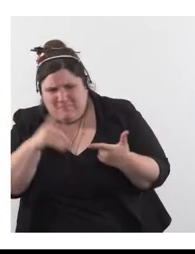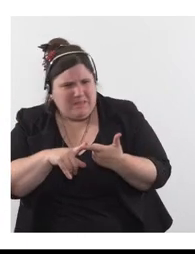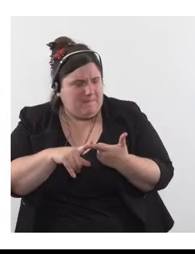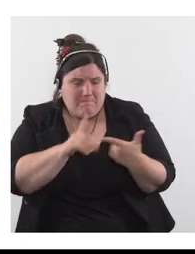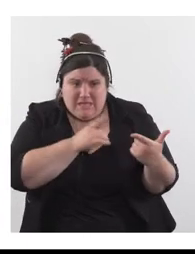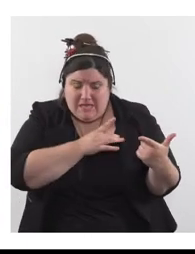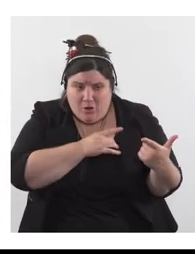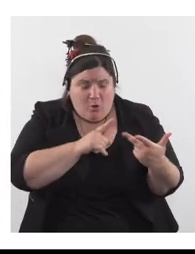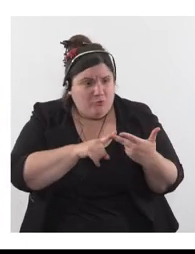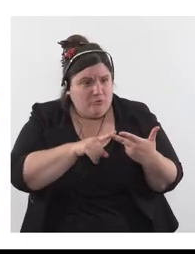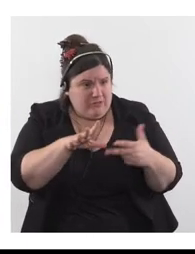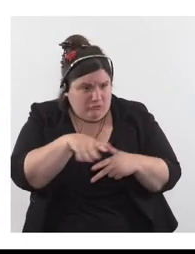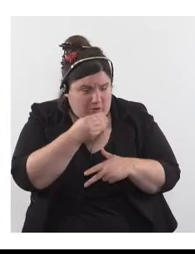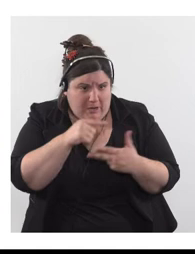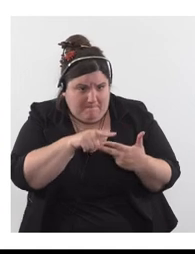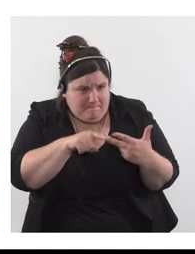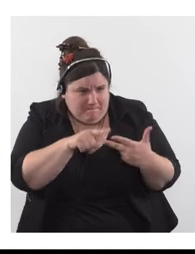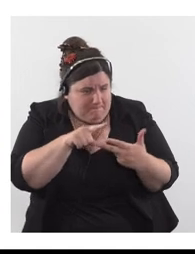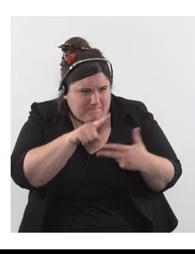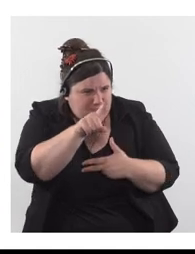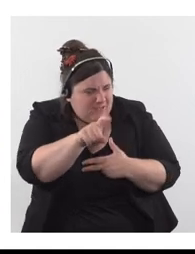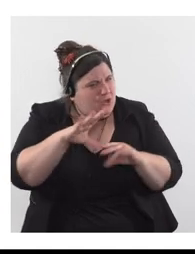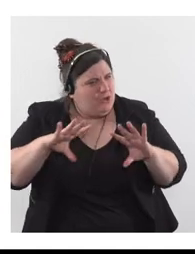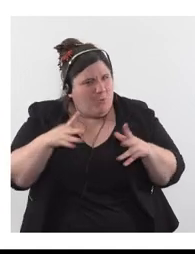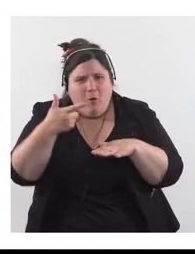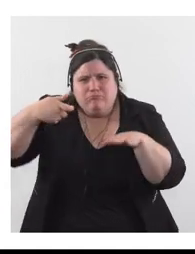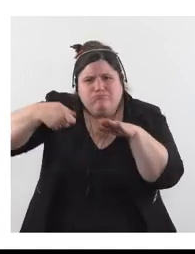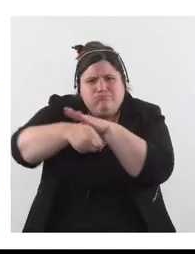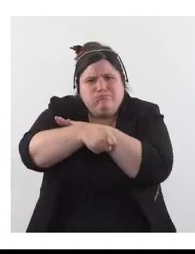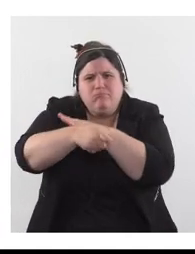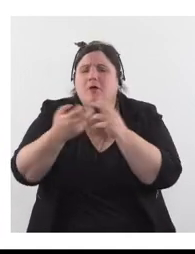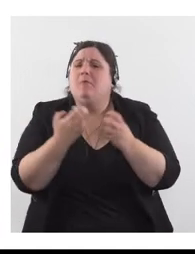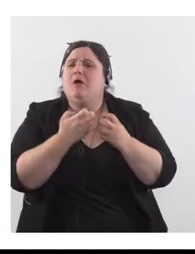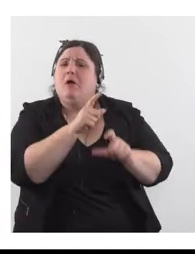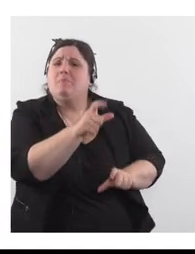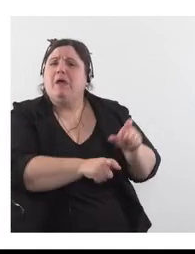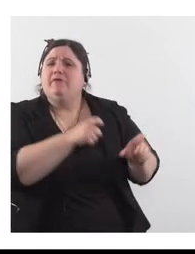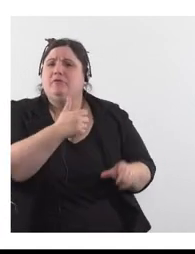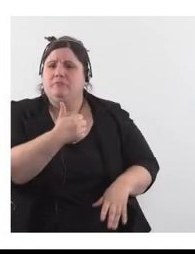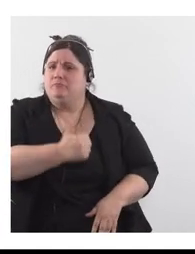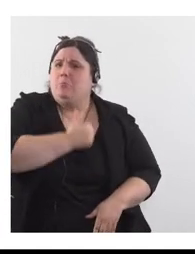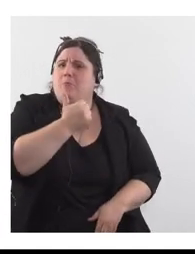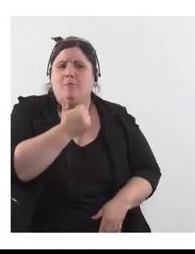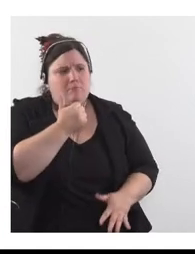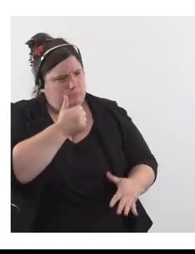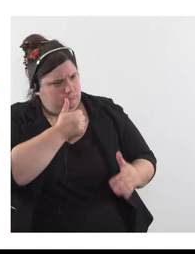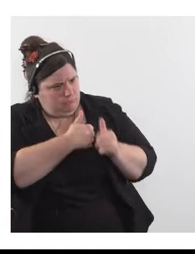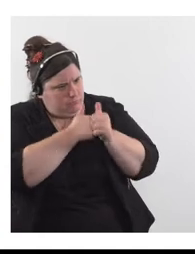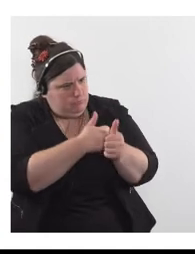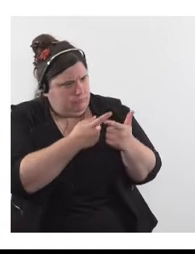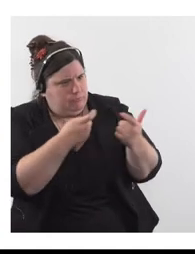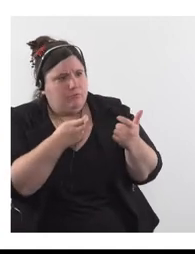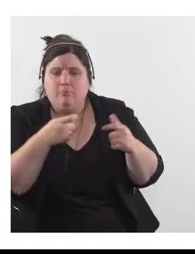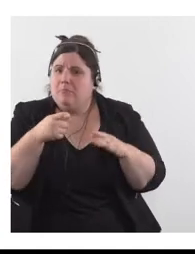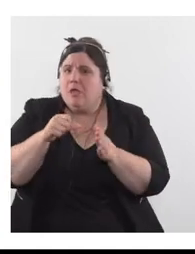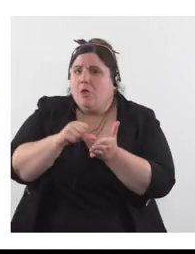Comment sont financées en fait les actions par les individus ? De ce que je comprends, de ce que dit M.